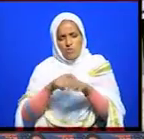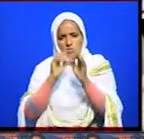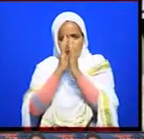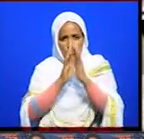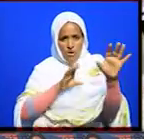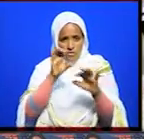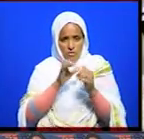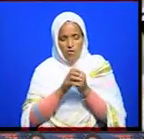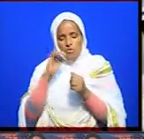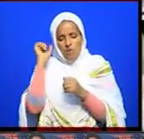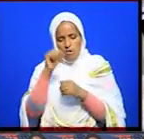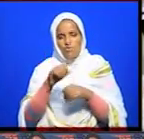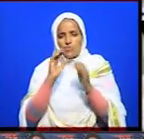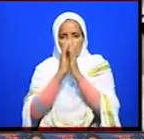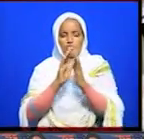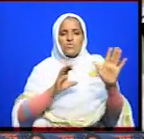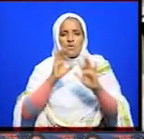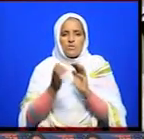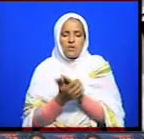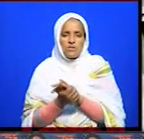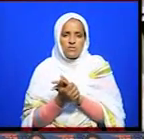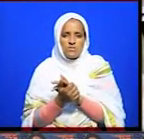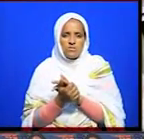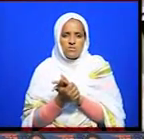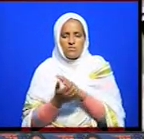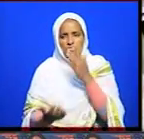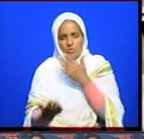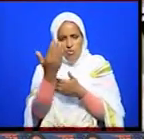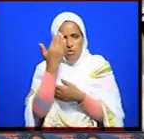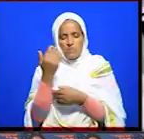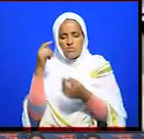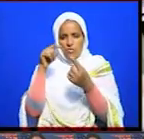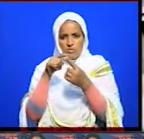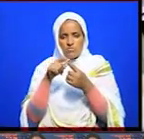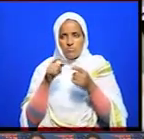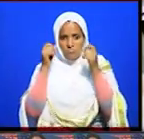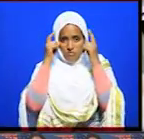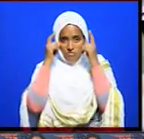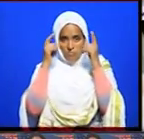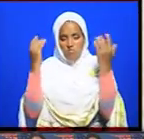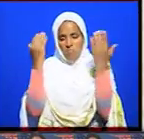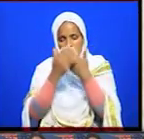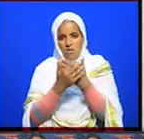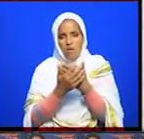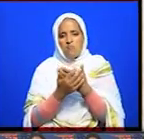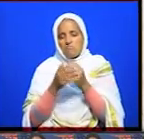ወልጊዜ ትጸልያላችሁ? አዎ እንጸልያለን። ጧት ስንተኛ ወደ ምንታችን